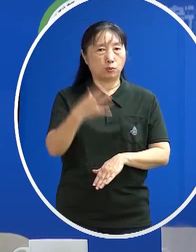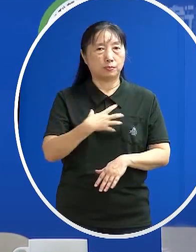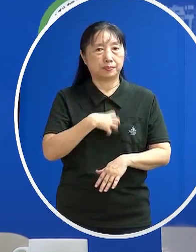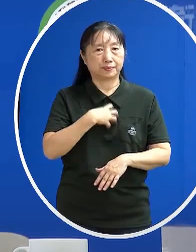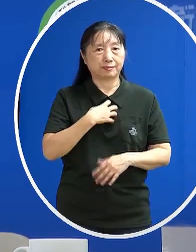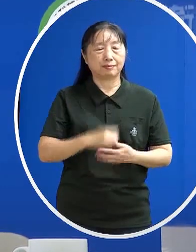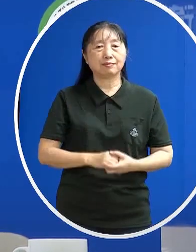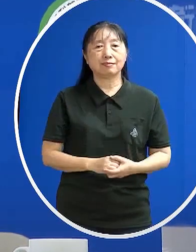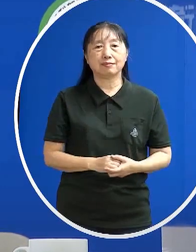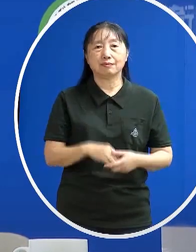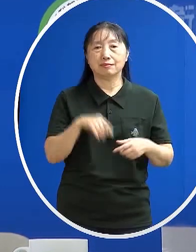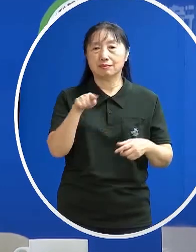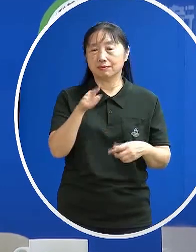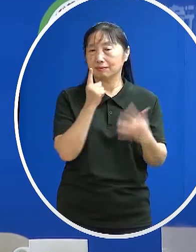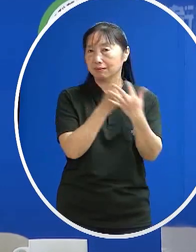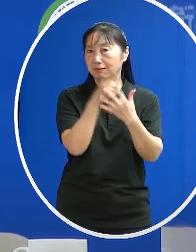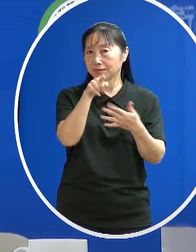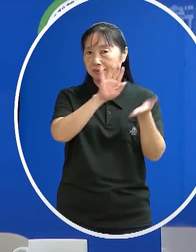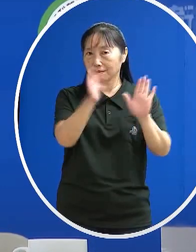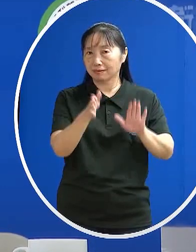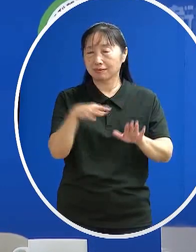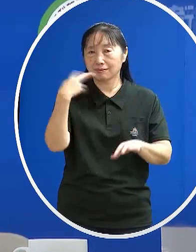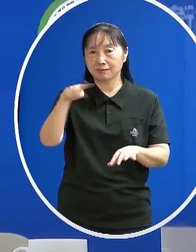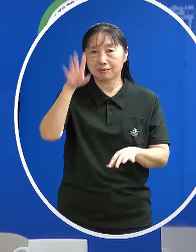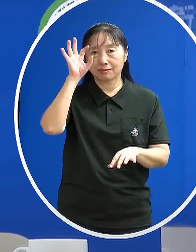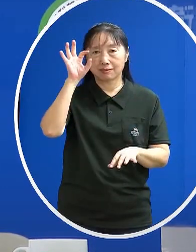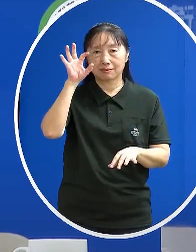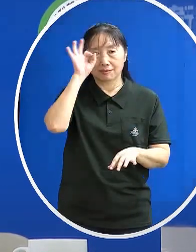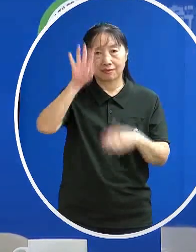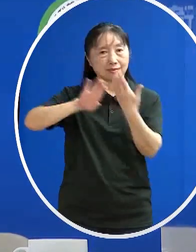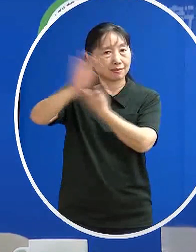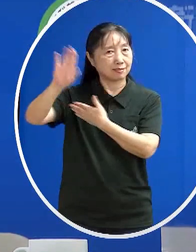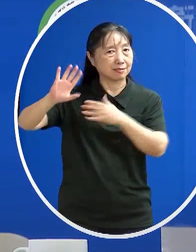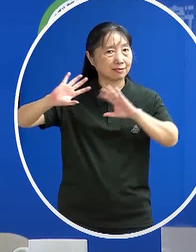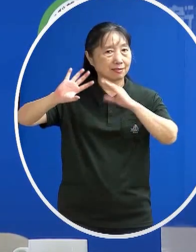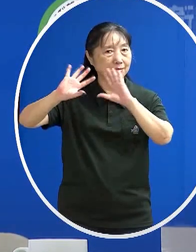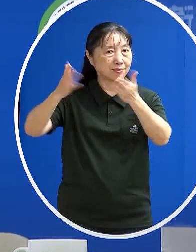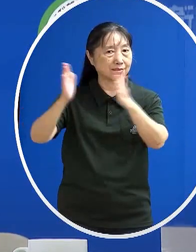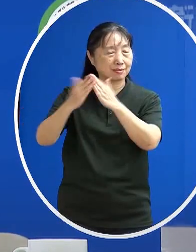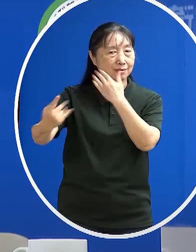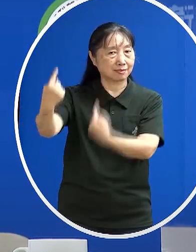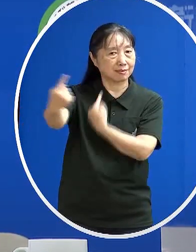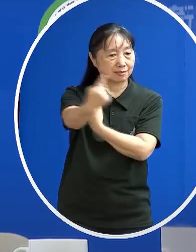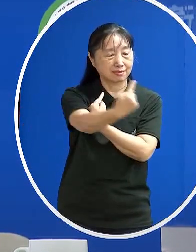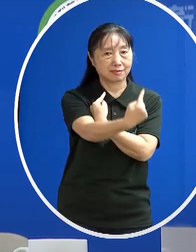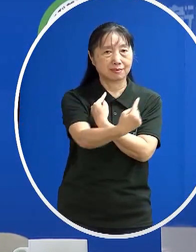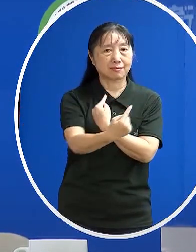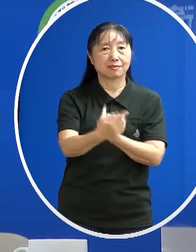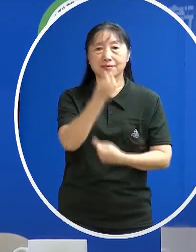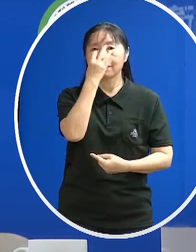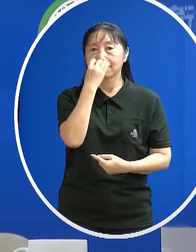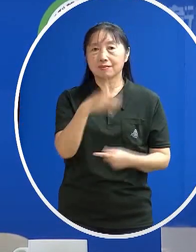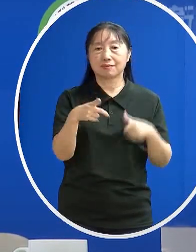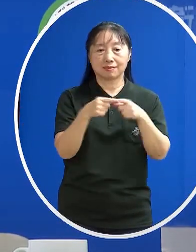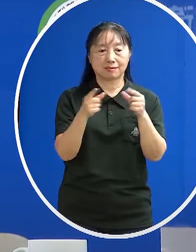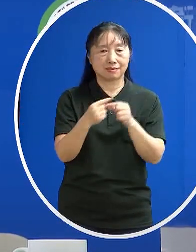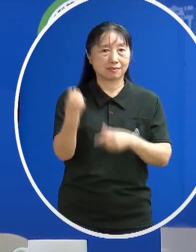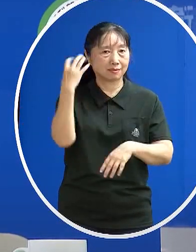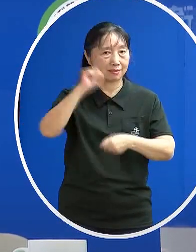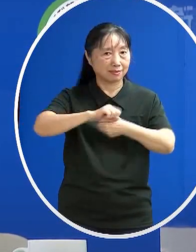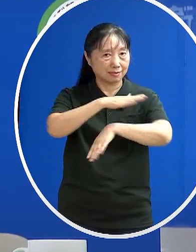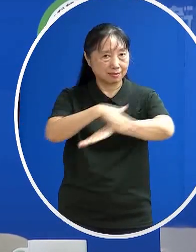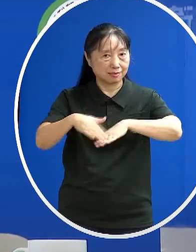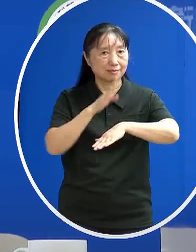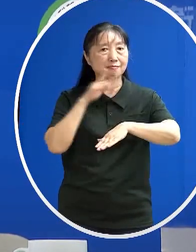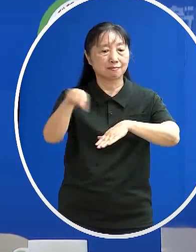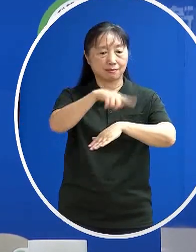的一个情况，那从再去看看其他的国家的一个入境的资料，那香港、日本、新加坡他们